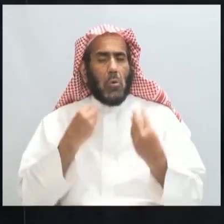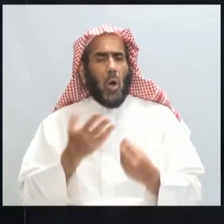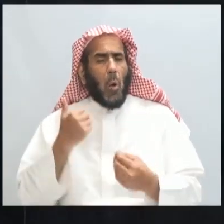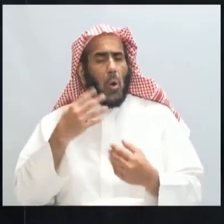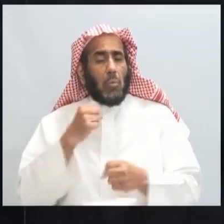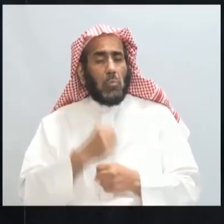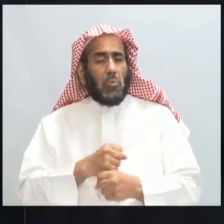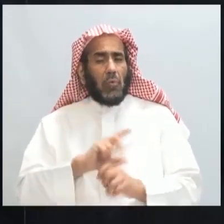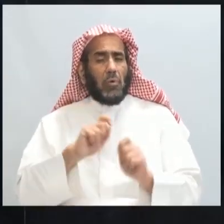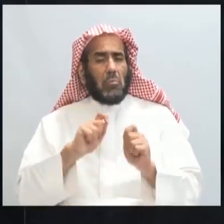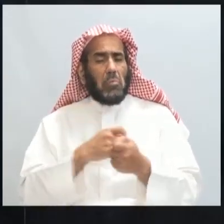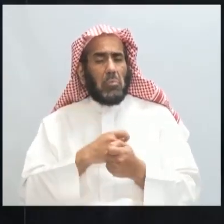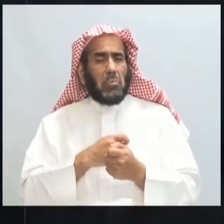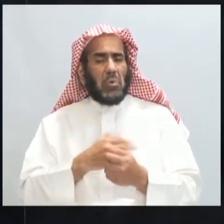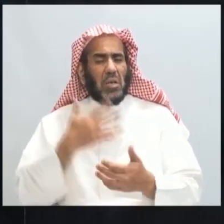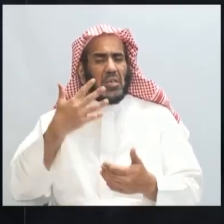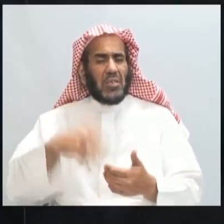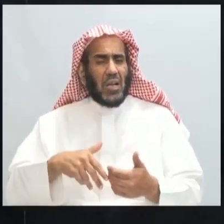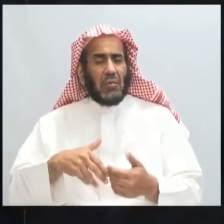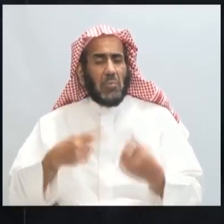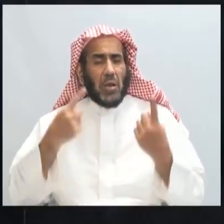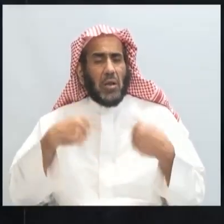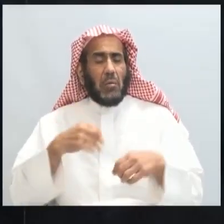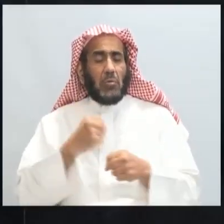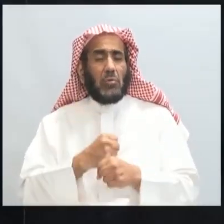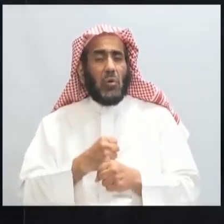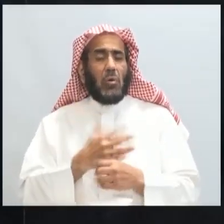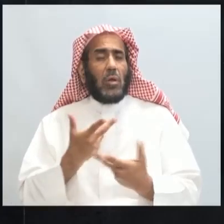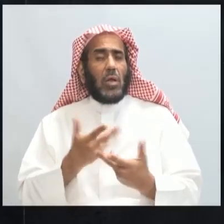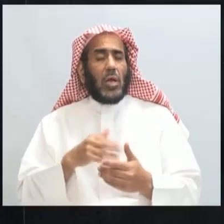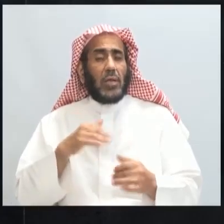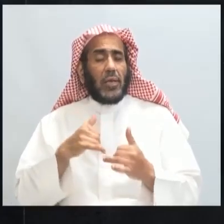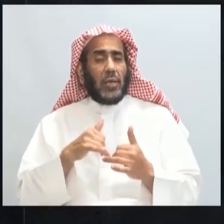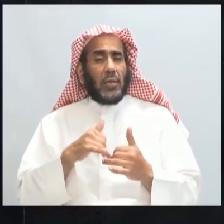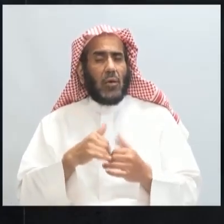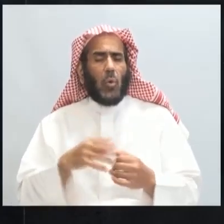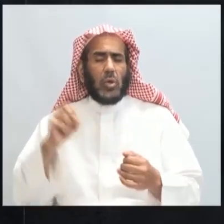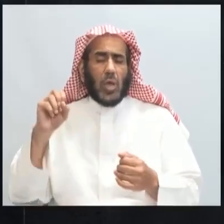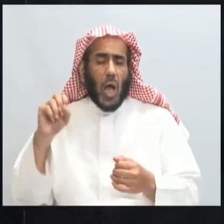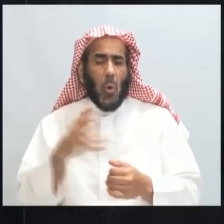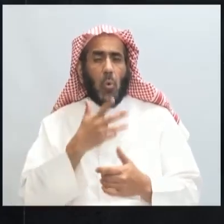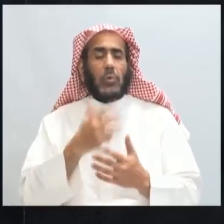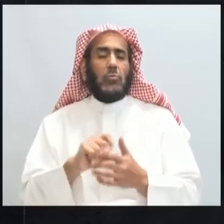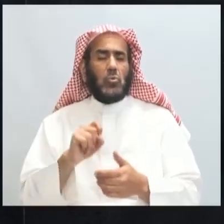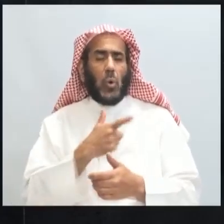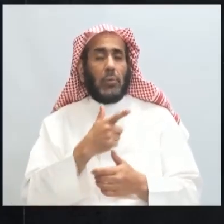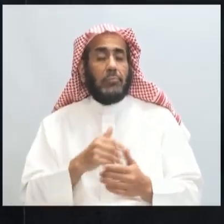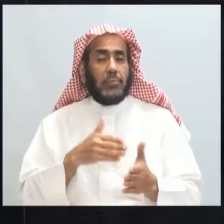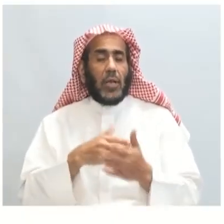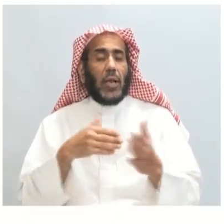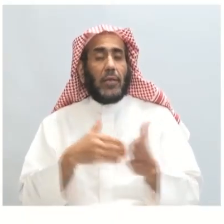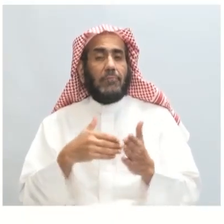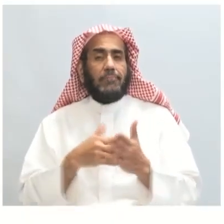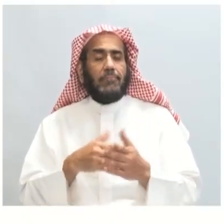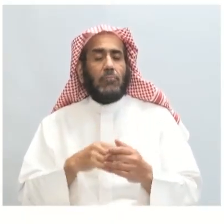وعافيه كيف سيقوم بماذا بخسران هذه النعمه من الصحه والعافيه عن طريق التهور ننتقل اخيرا هنا